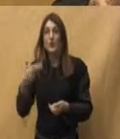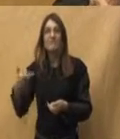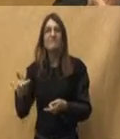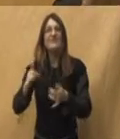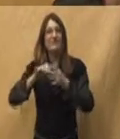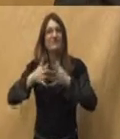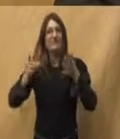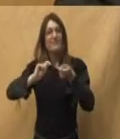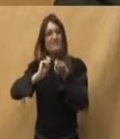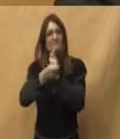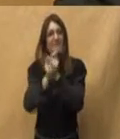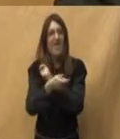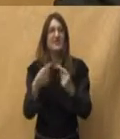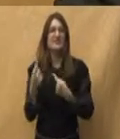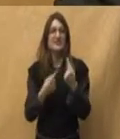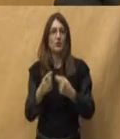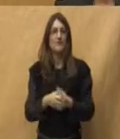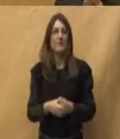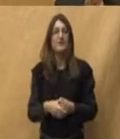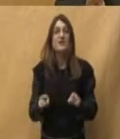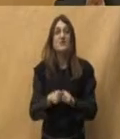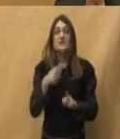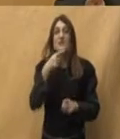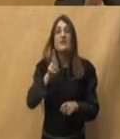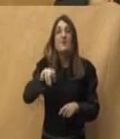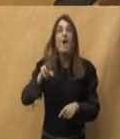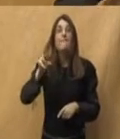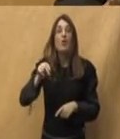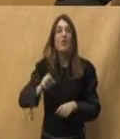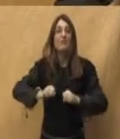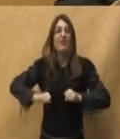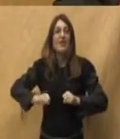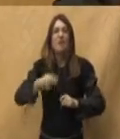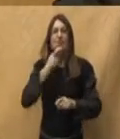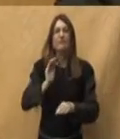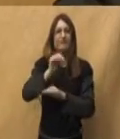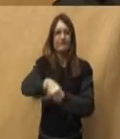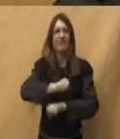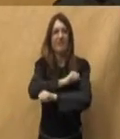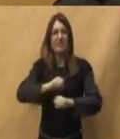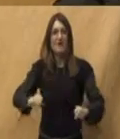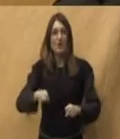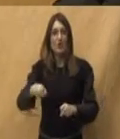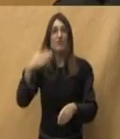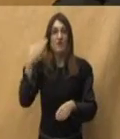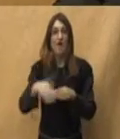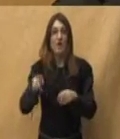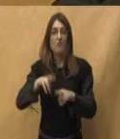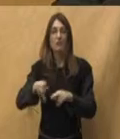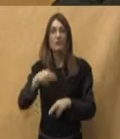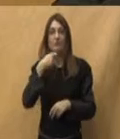jako mijenja. Da spomenem još jedno. Imamo problem debljine, pretilosti s kojim ćemo se susretiti na kraju današnje